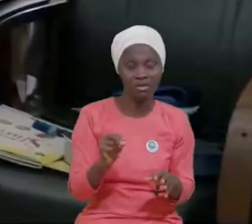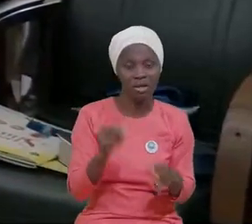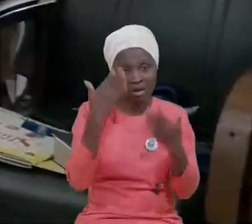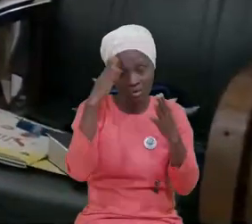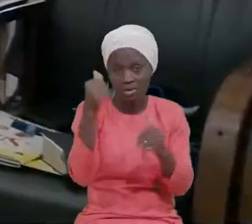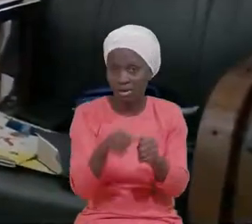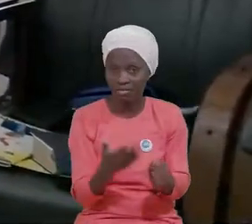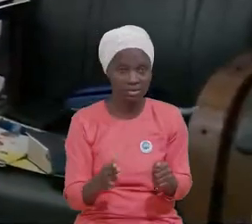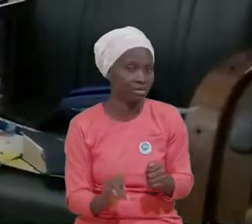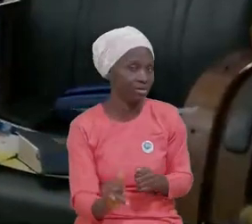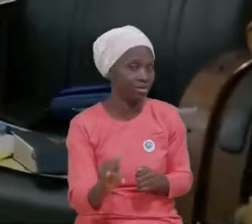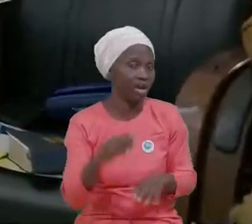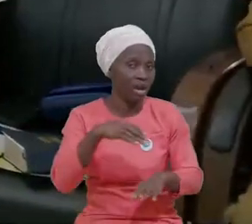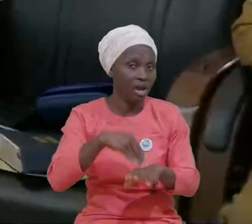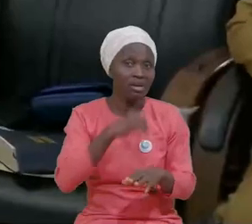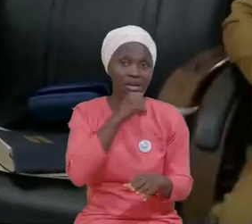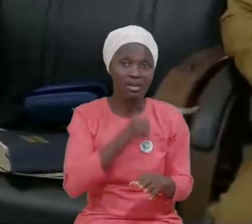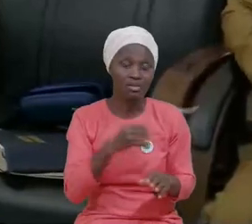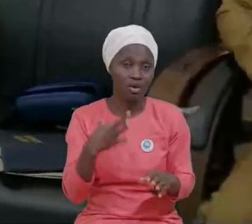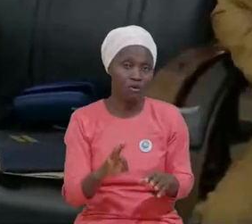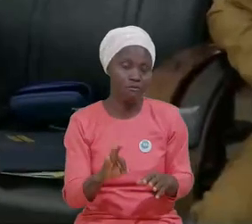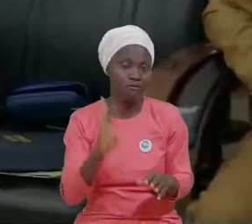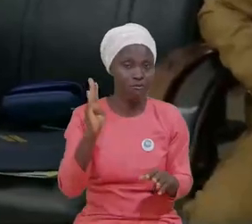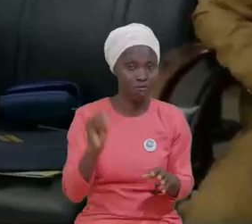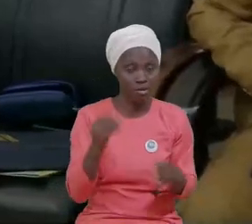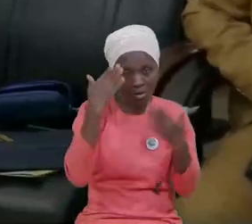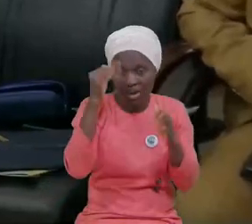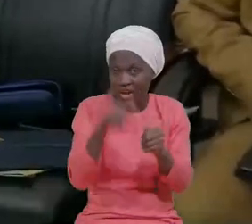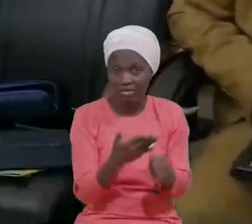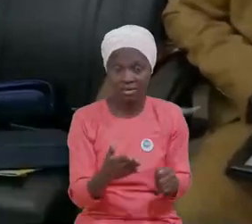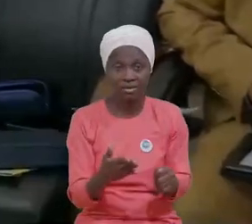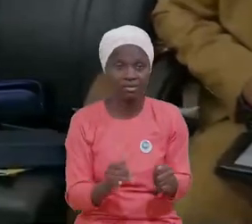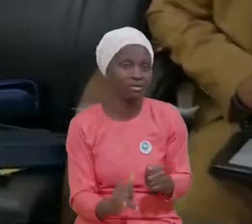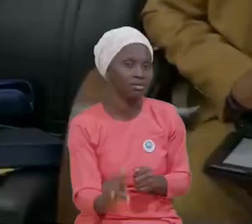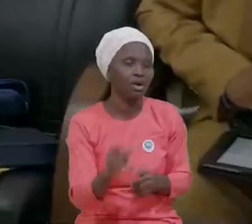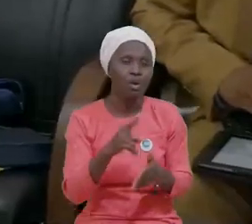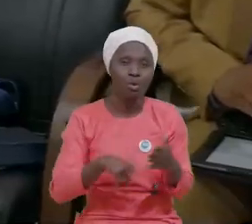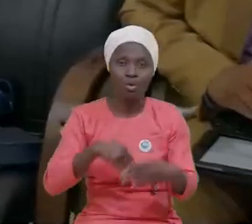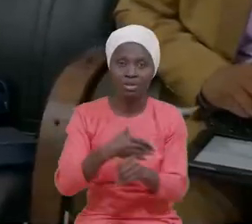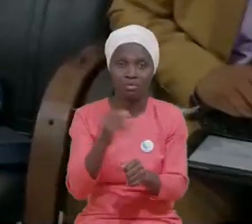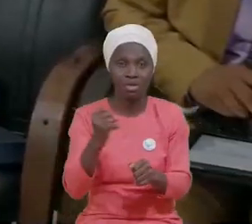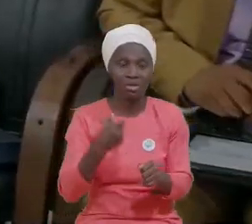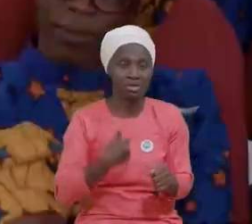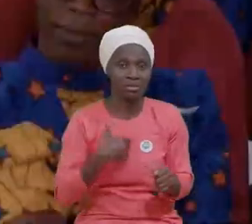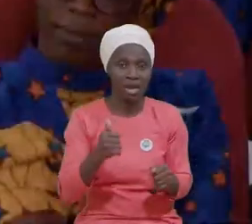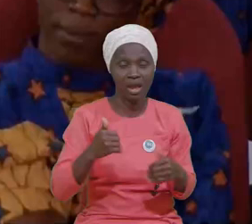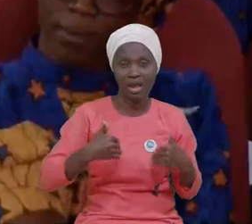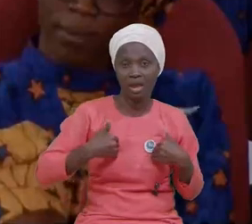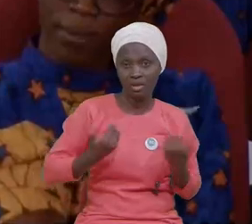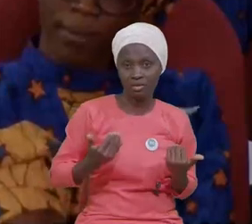À l'âge de 40 ans, je ne connais pas encore tout. Ce qui fait de moi un jeune, à